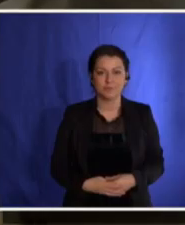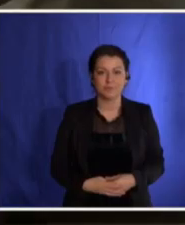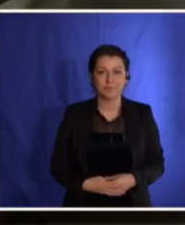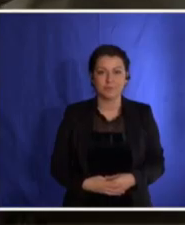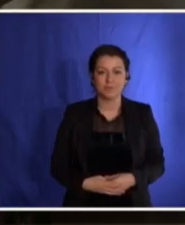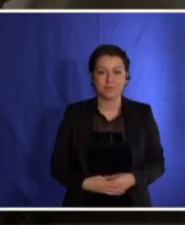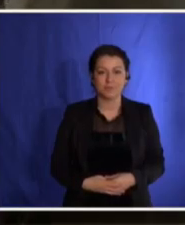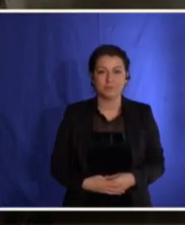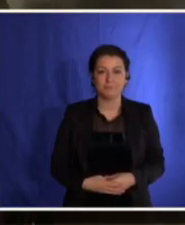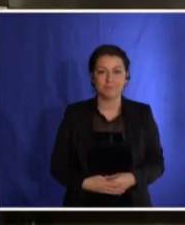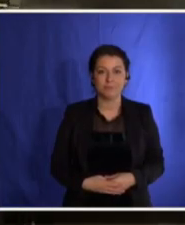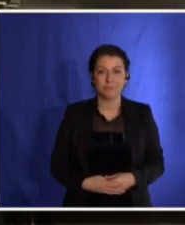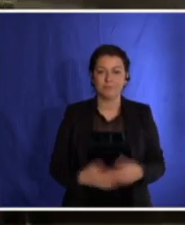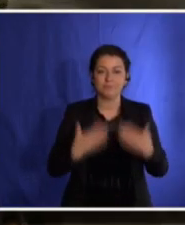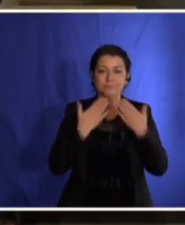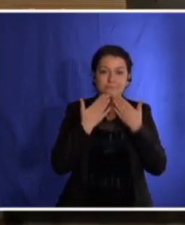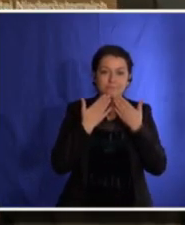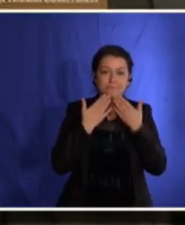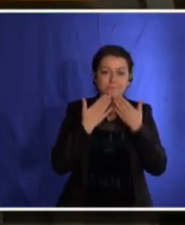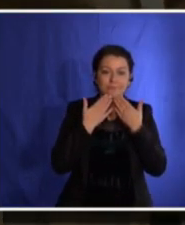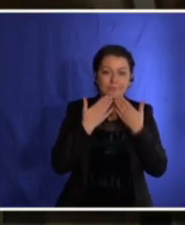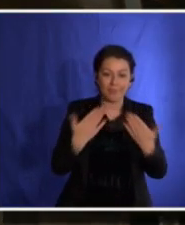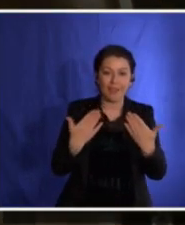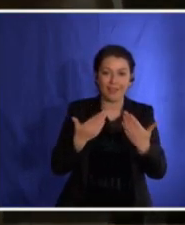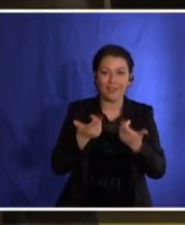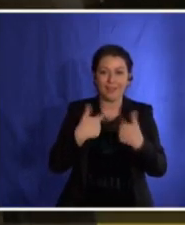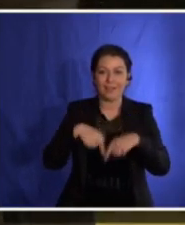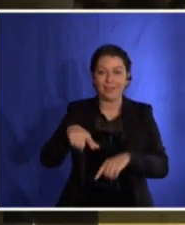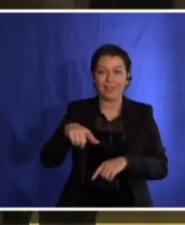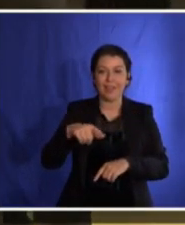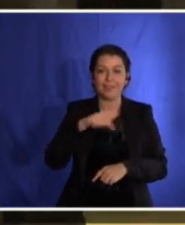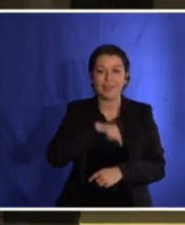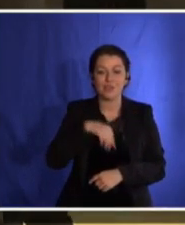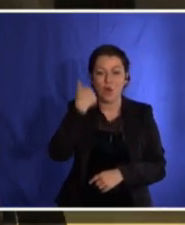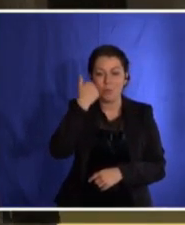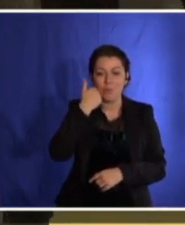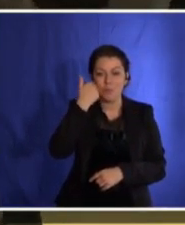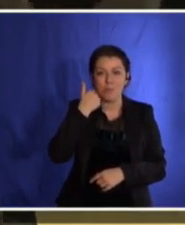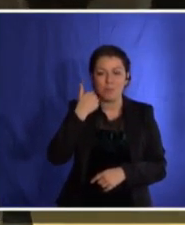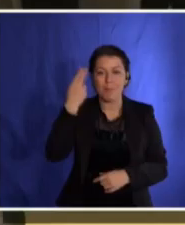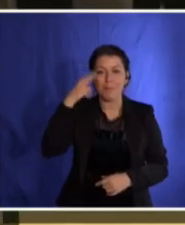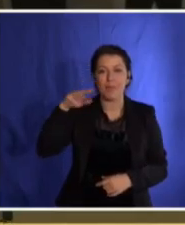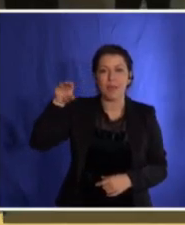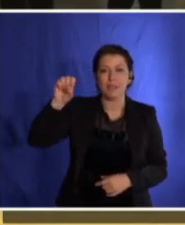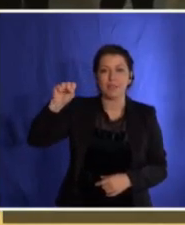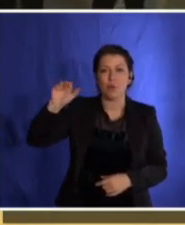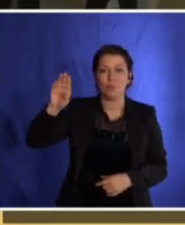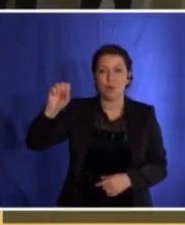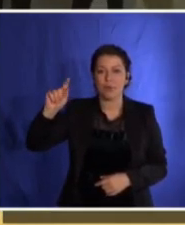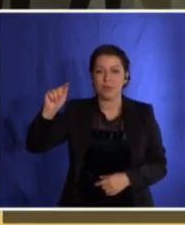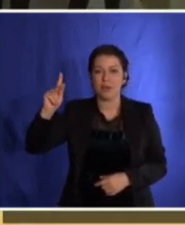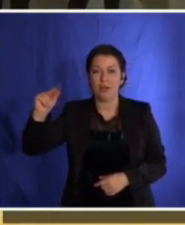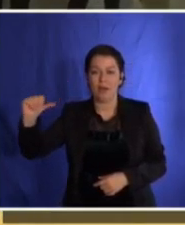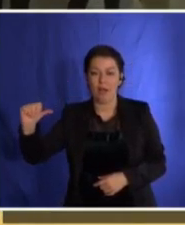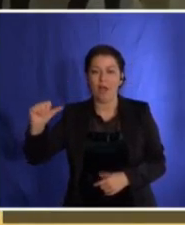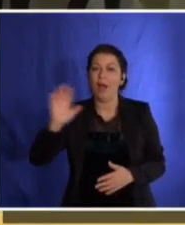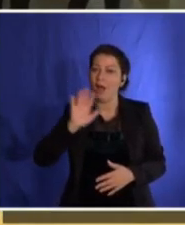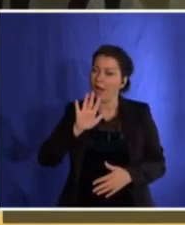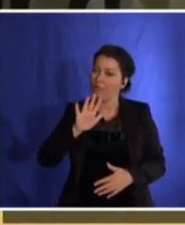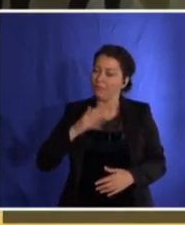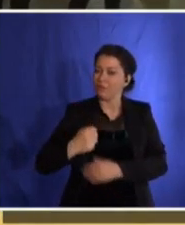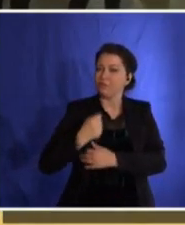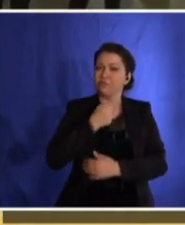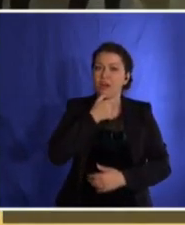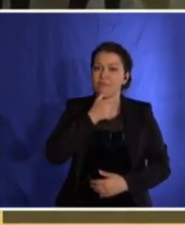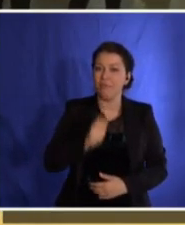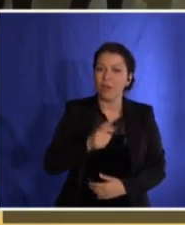Danke unseren Landesobmann des ÖRBs Niederösterreich, Wolfgang Sobotka, für deine kraftvollen Worte. Und wir kommen von